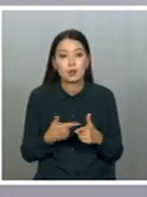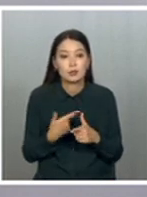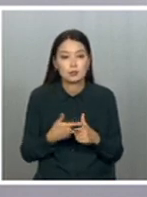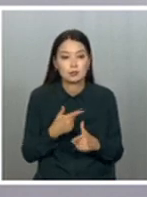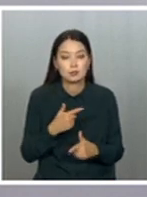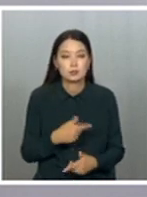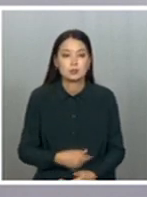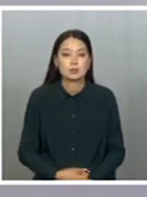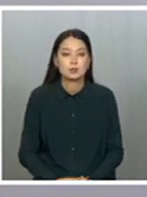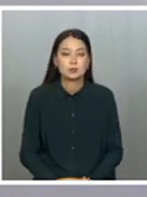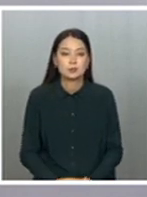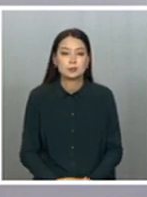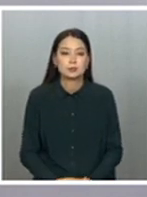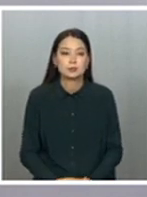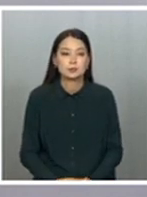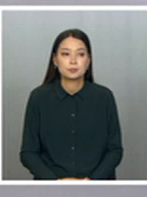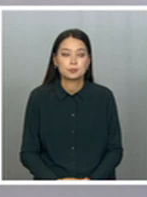анықтаңыз.